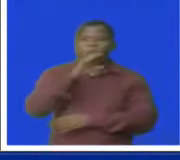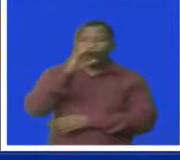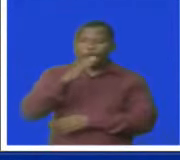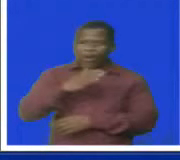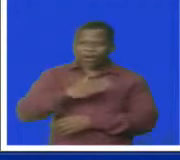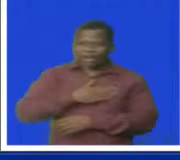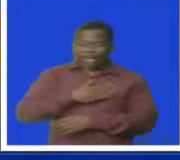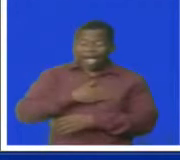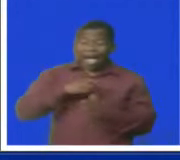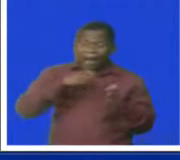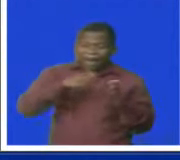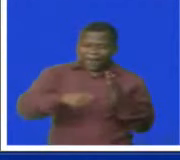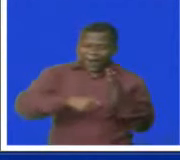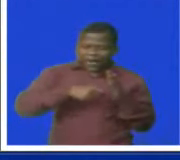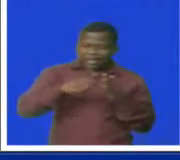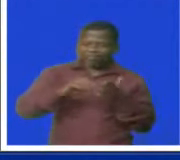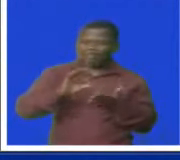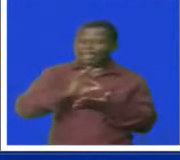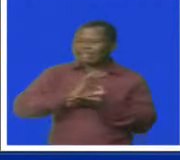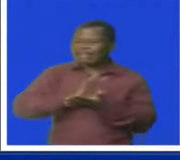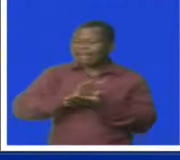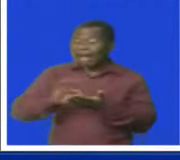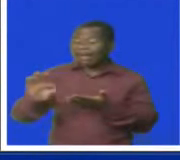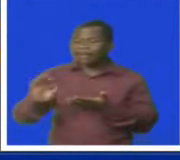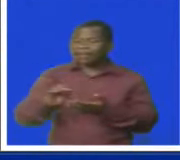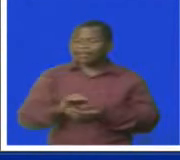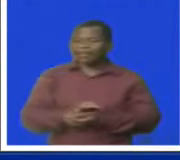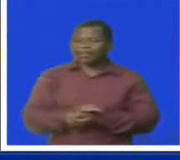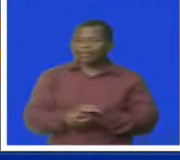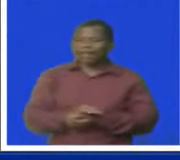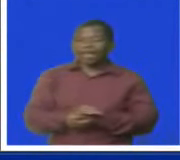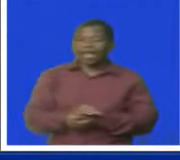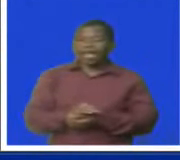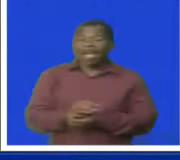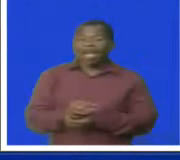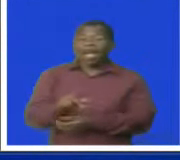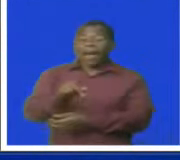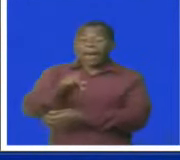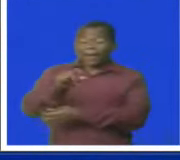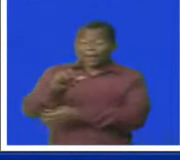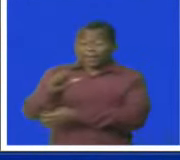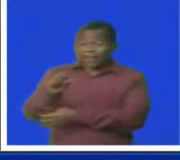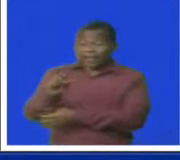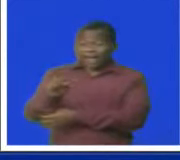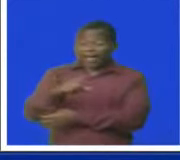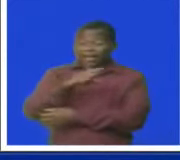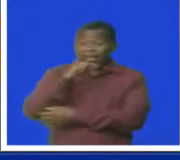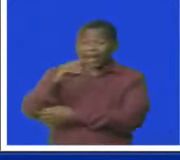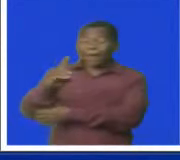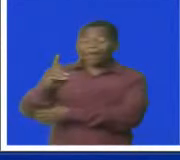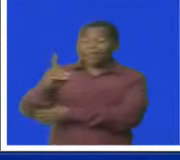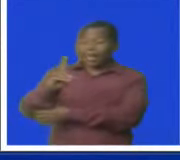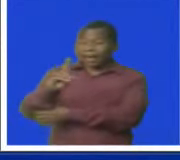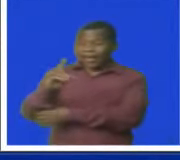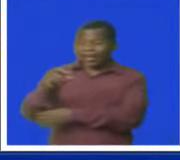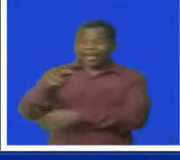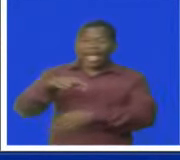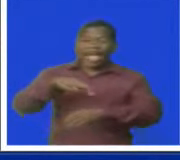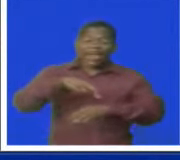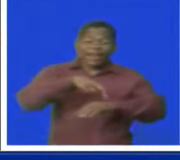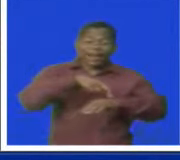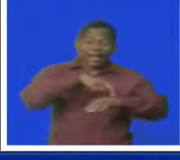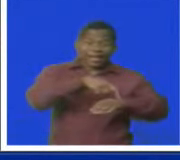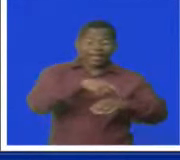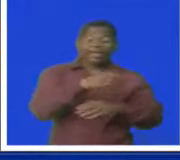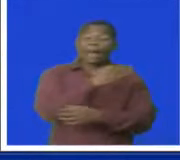Induna-ke beyemukela beyimelelwe ngumabhalane lomkhulu kuleli tiko Dokas Dlamini emcimbini wekuvulwa kabusha kweskim